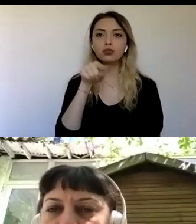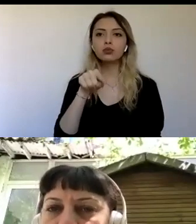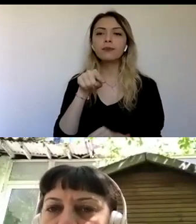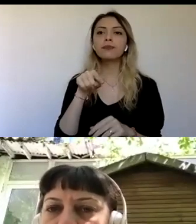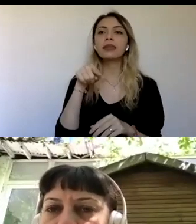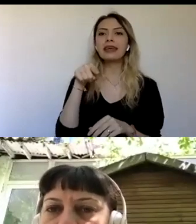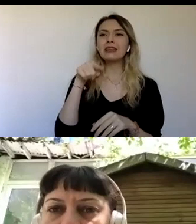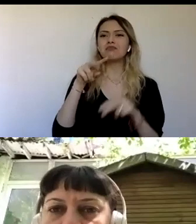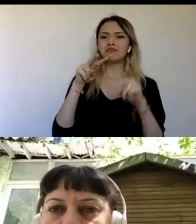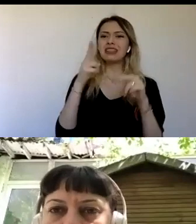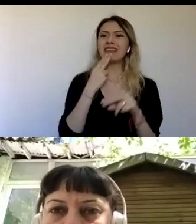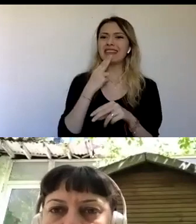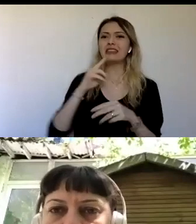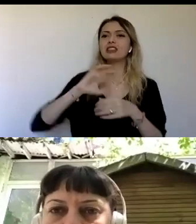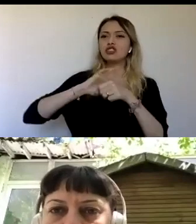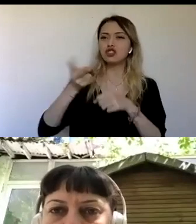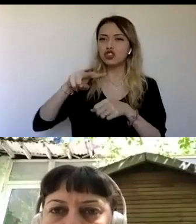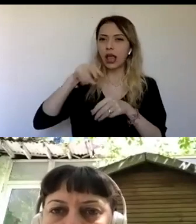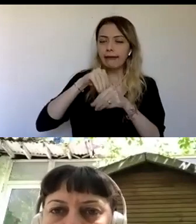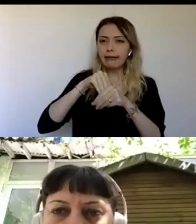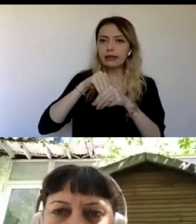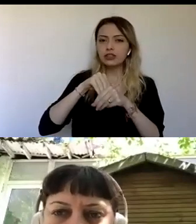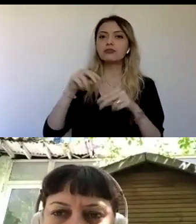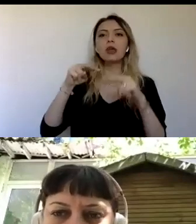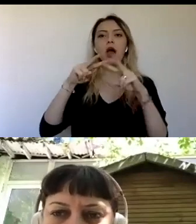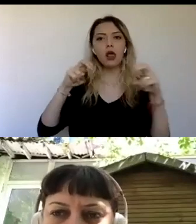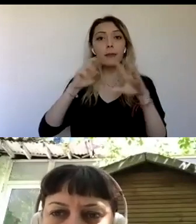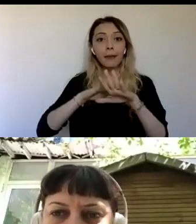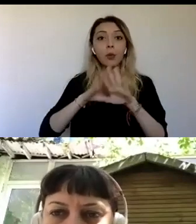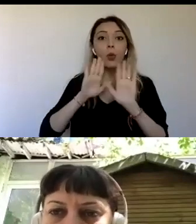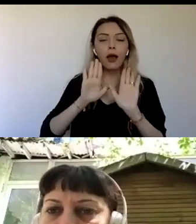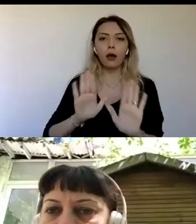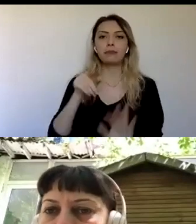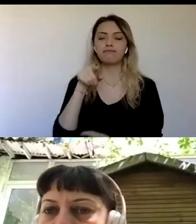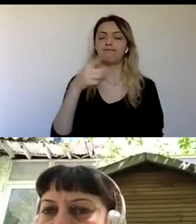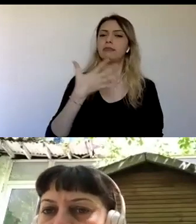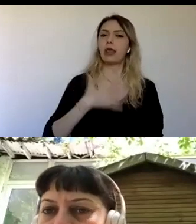istiyorsunuz ki bu çalışmada kadın cinayetleri